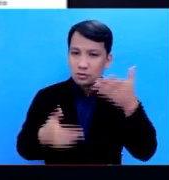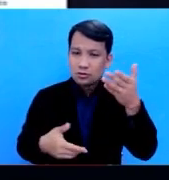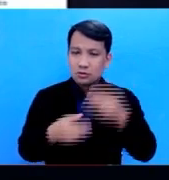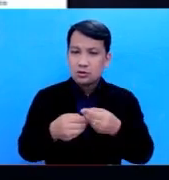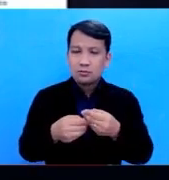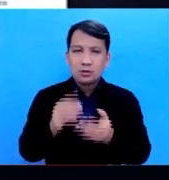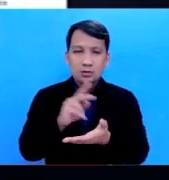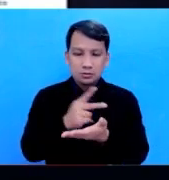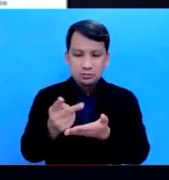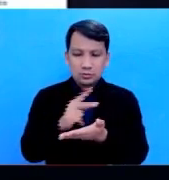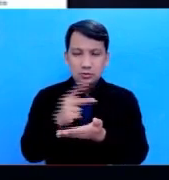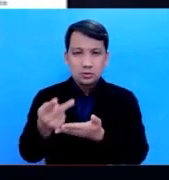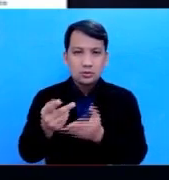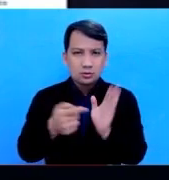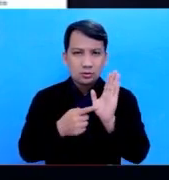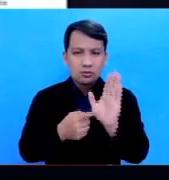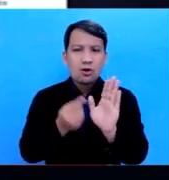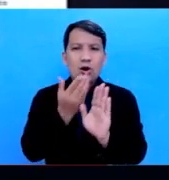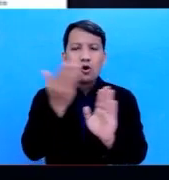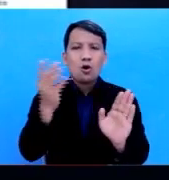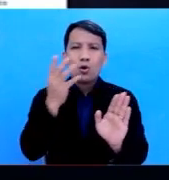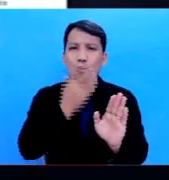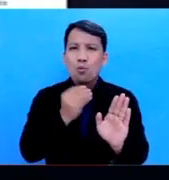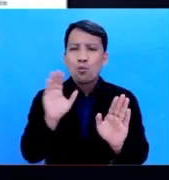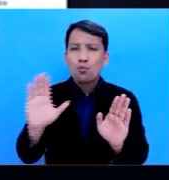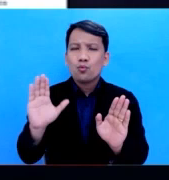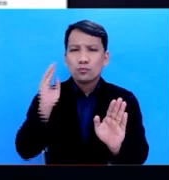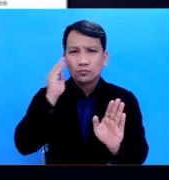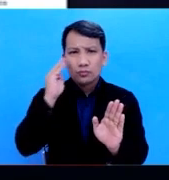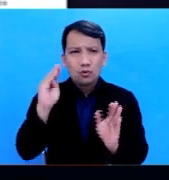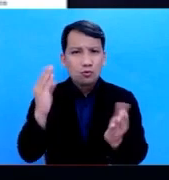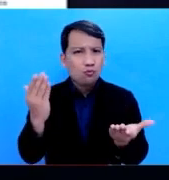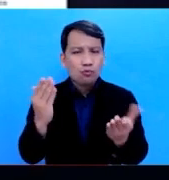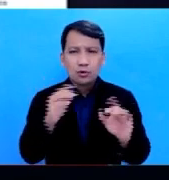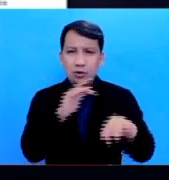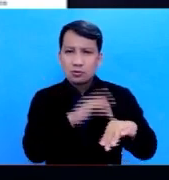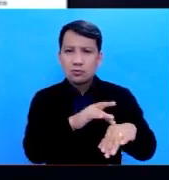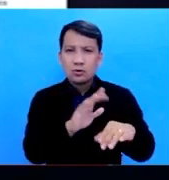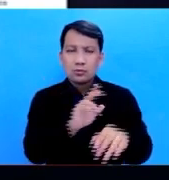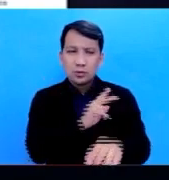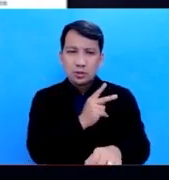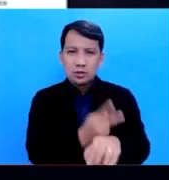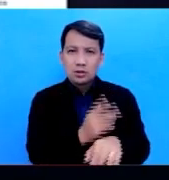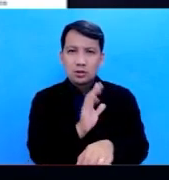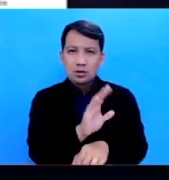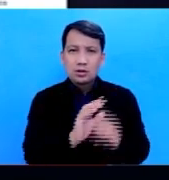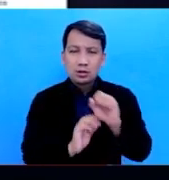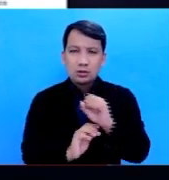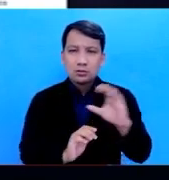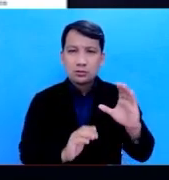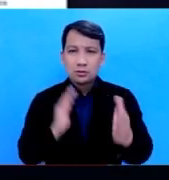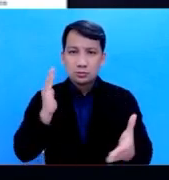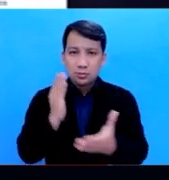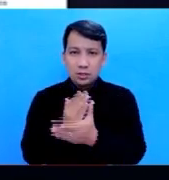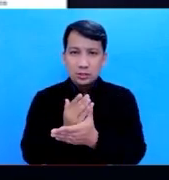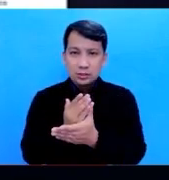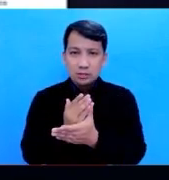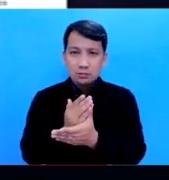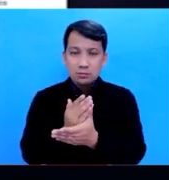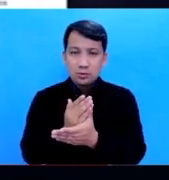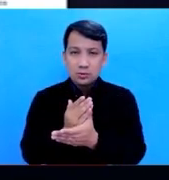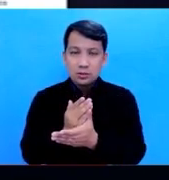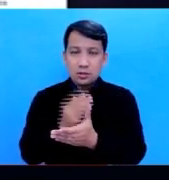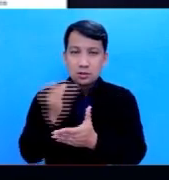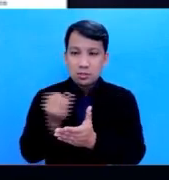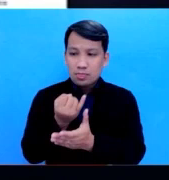pahinang manifestation, sinabi ni Mendoza na walang jurisdiction o kapangyarihan ng SC na ihinto ang mandatory constitutional